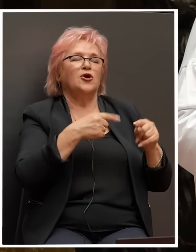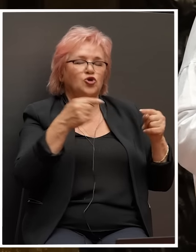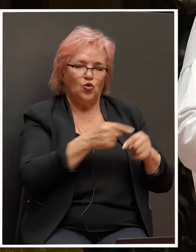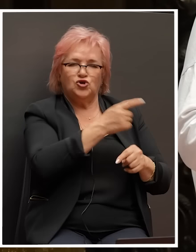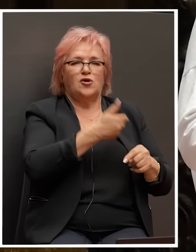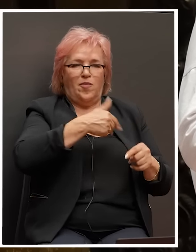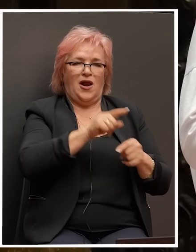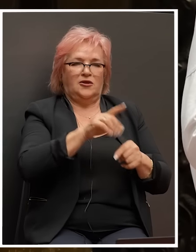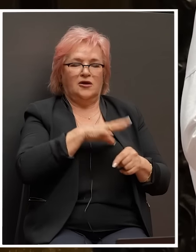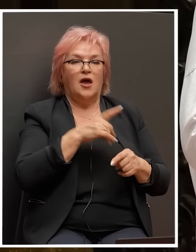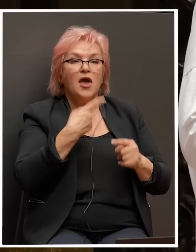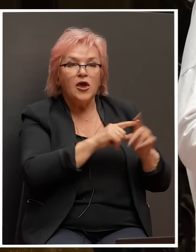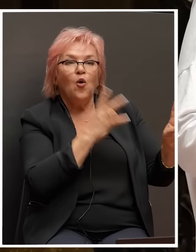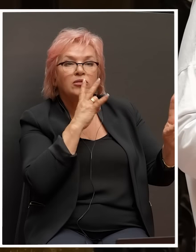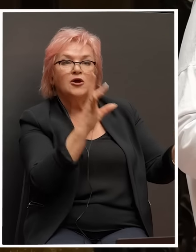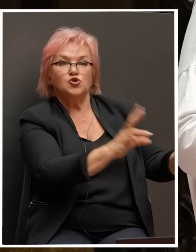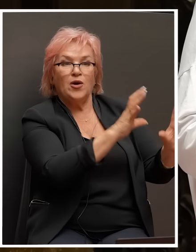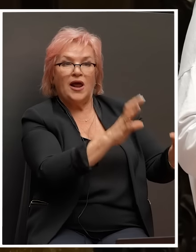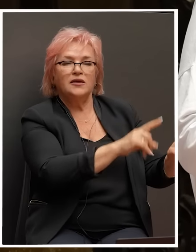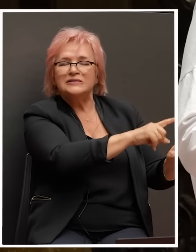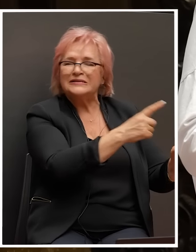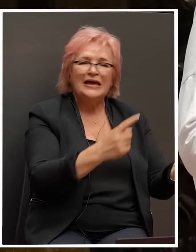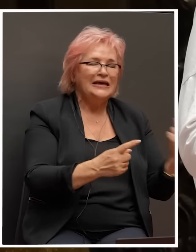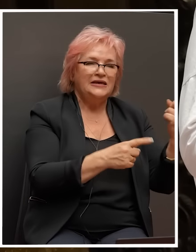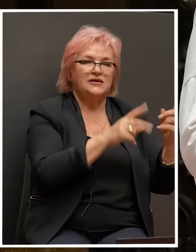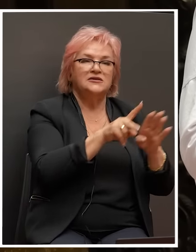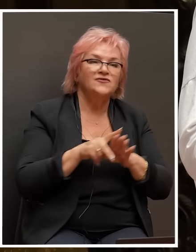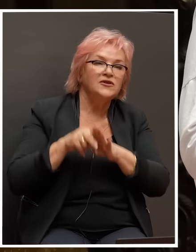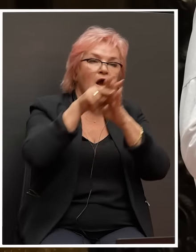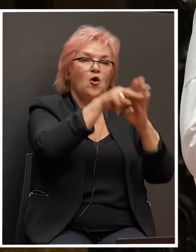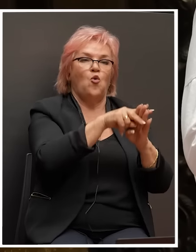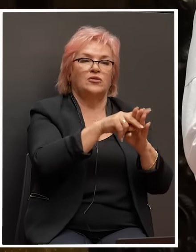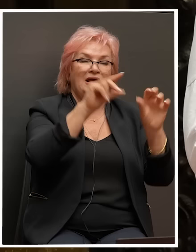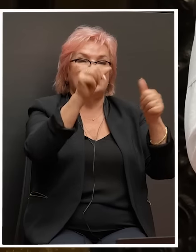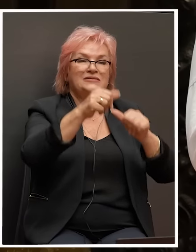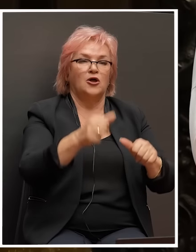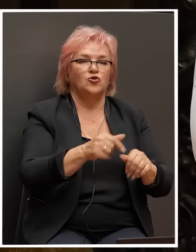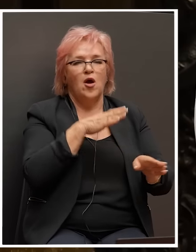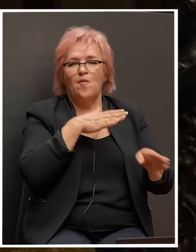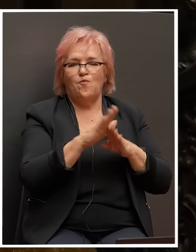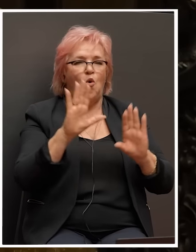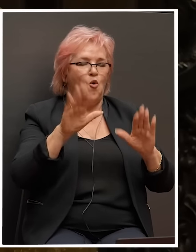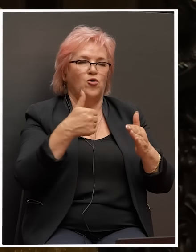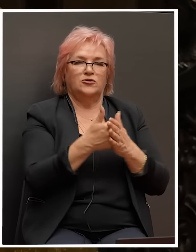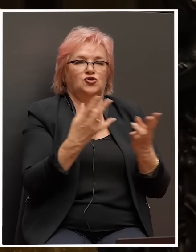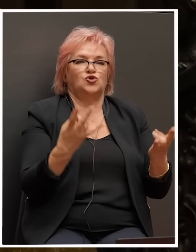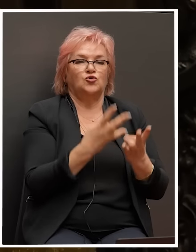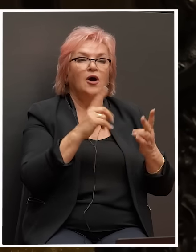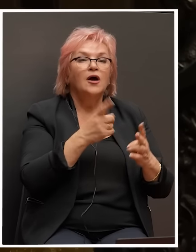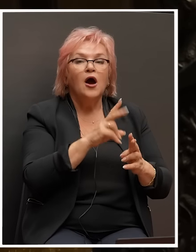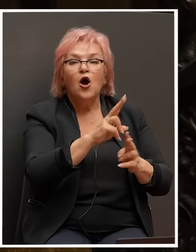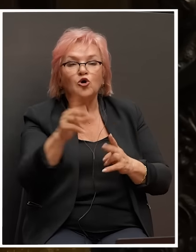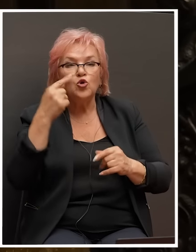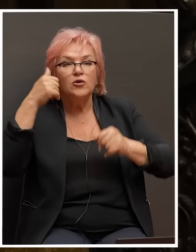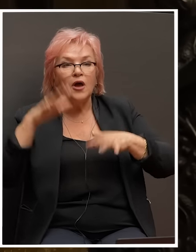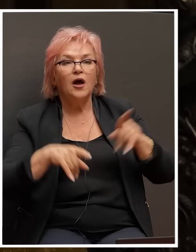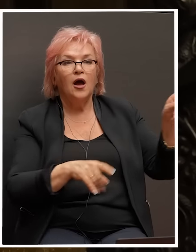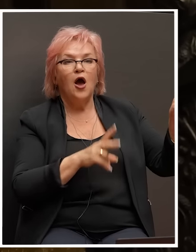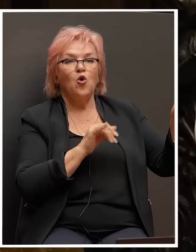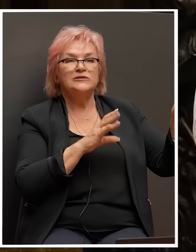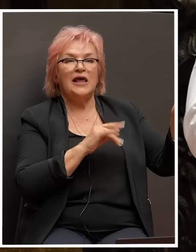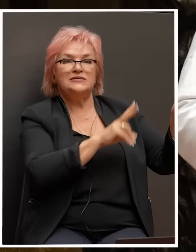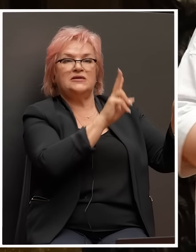бородатый. И он сохранился, это единственная римская конная статуя, полностью сохранная, сохранилась только потому, что кто-то решил, что это